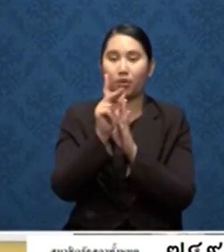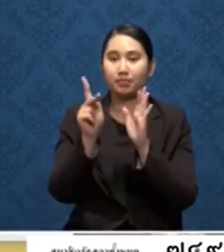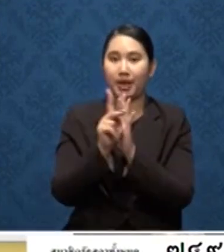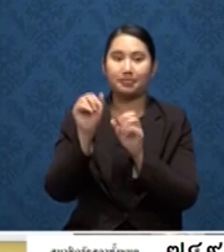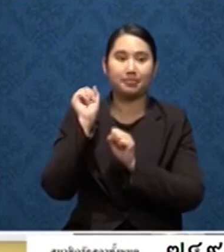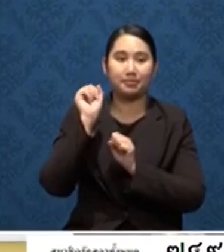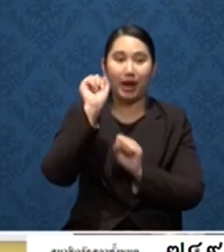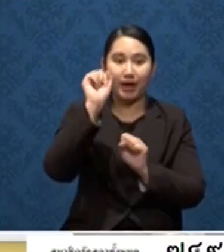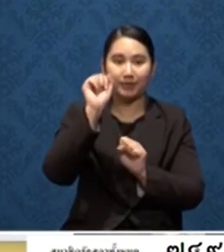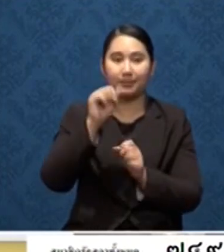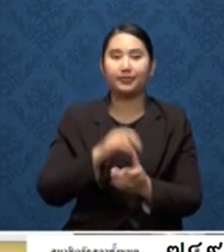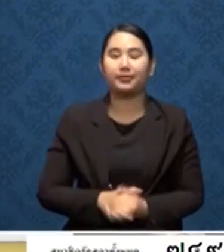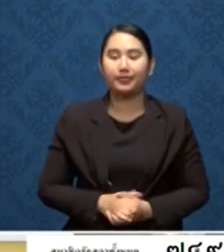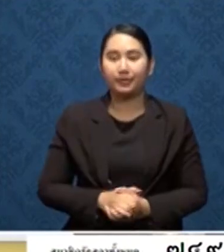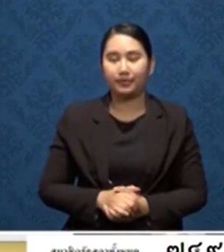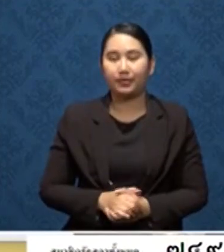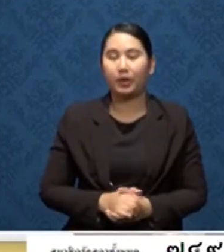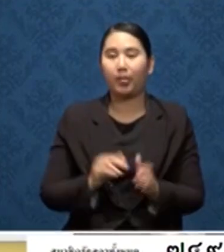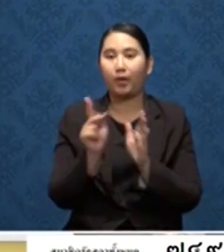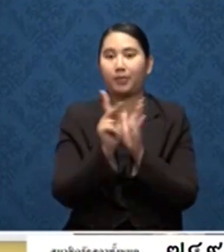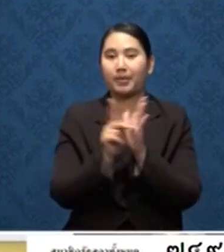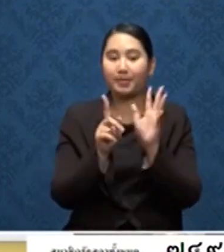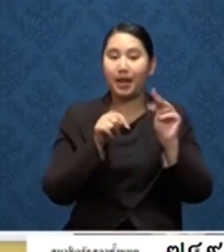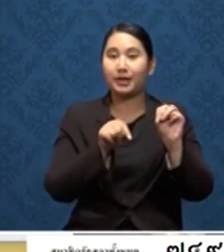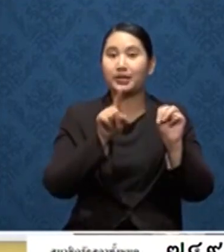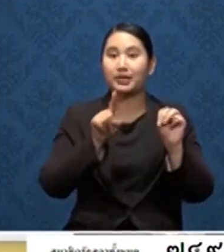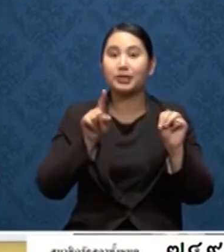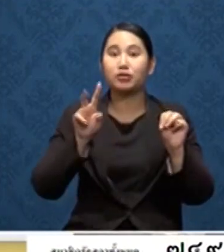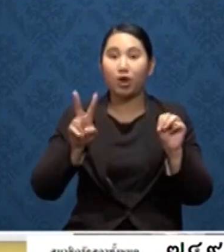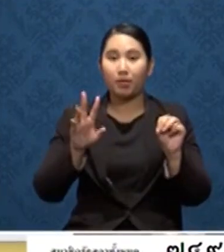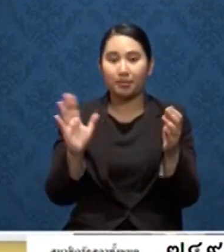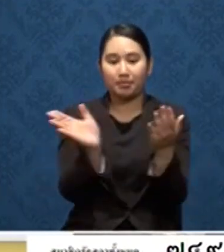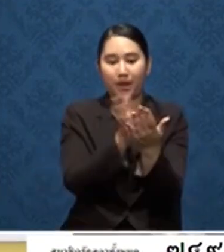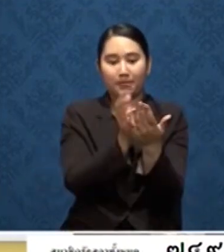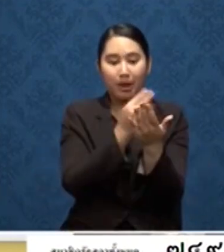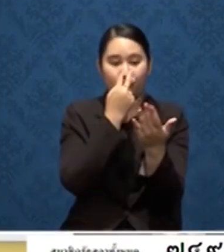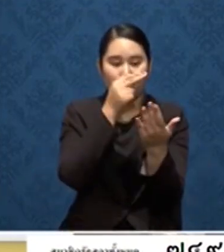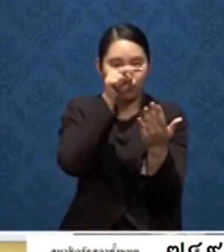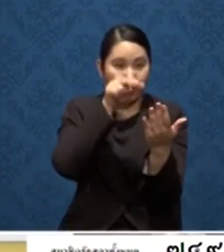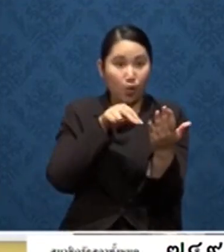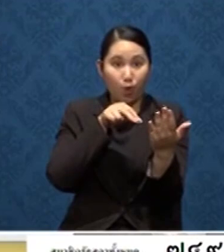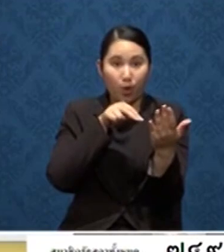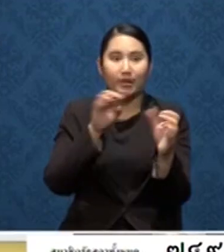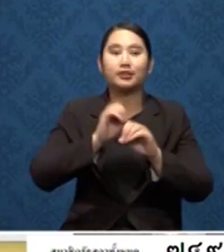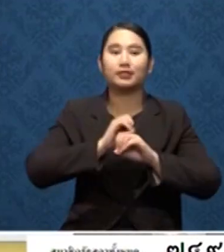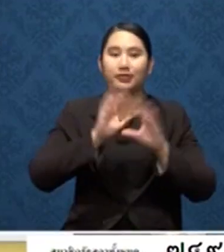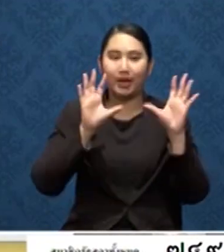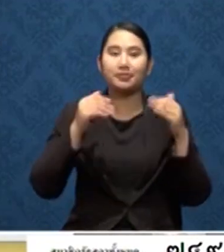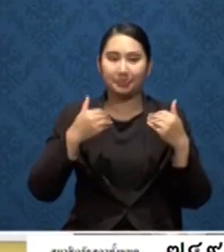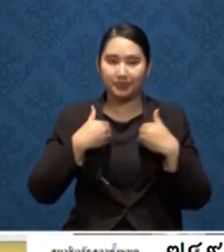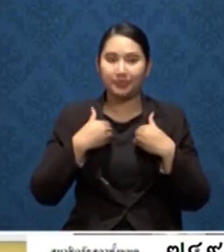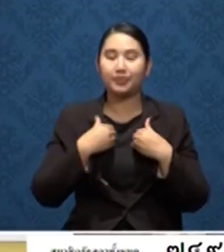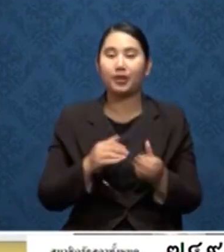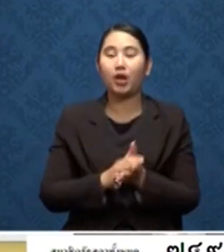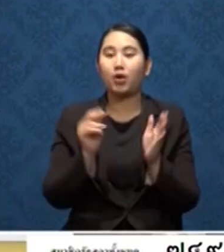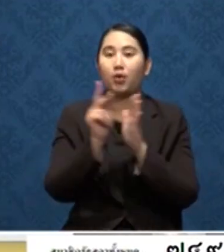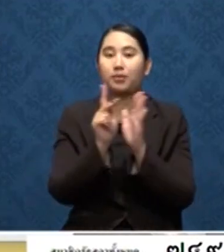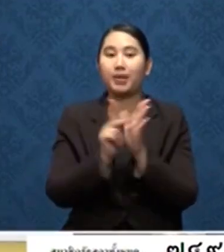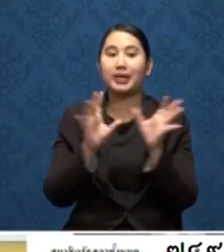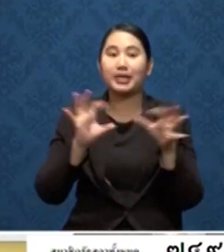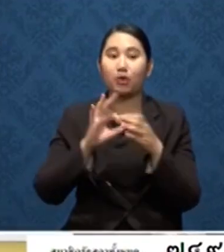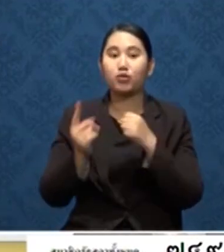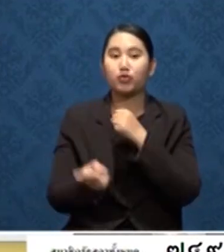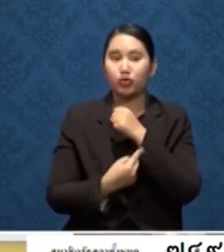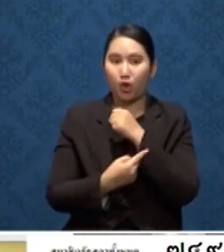จริงอยู่นะครับก็กฎหมายอาญามาตรานั้นหากใครไปเปิดกฎหมายและอ่านดูก็จะเขียนชัดครับว่าเป็นกฎหมายที่เกี่ยวกับโทษ